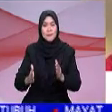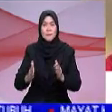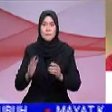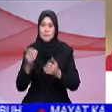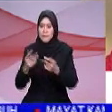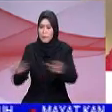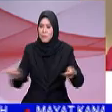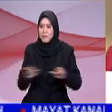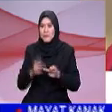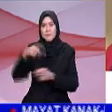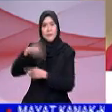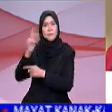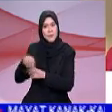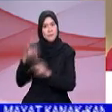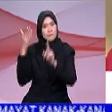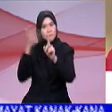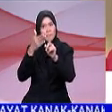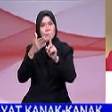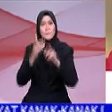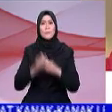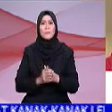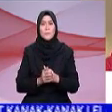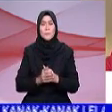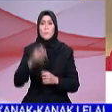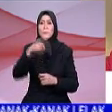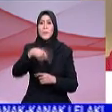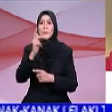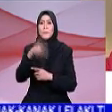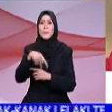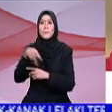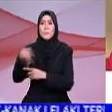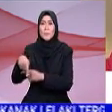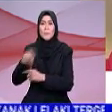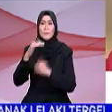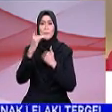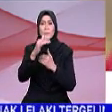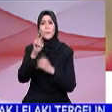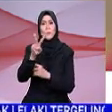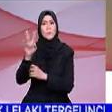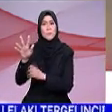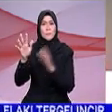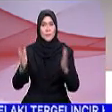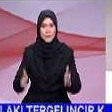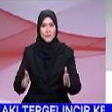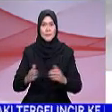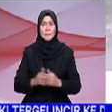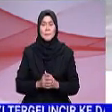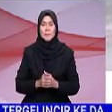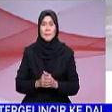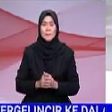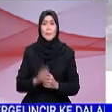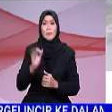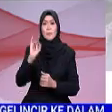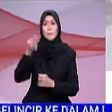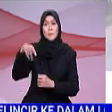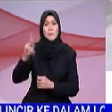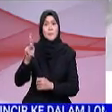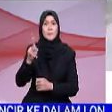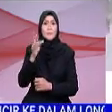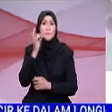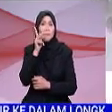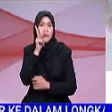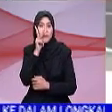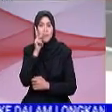PKP, dan bagi PKP P adalah 25 orang. Bercakap di IPK Kedah di Alustar,